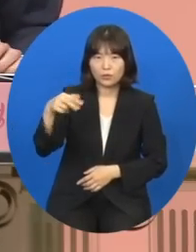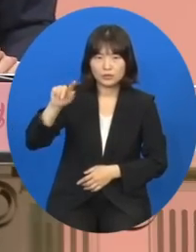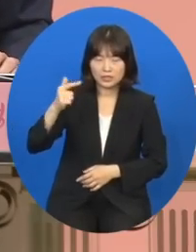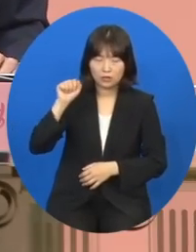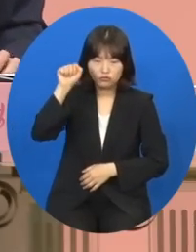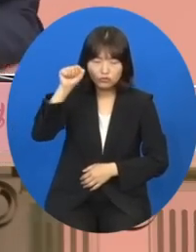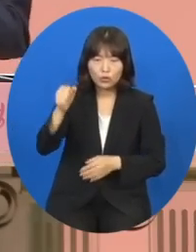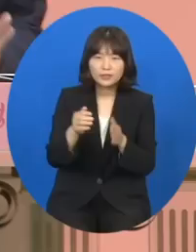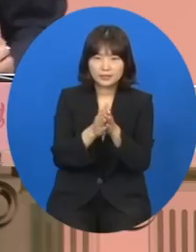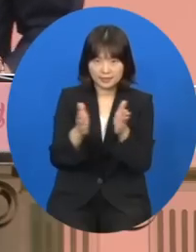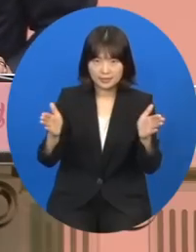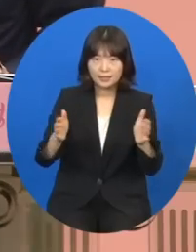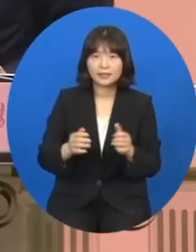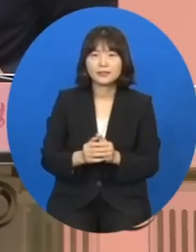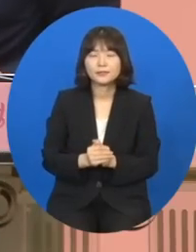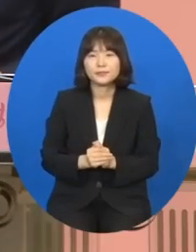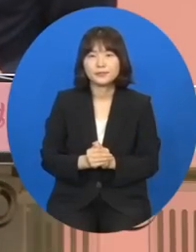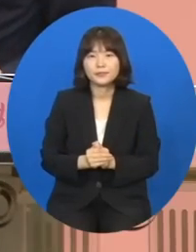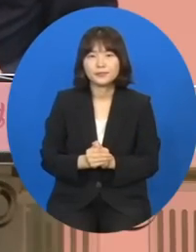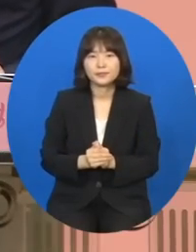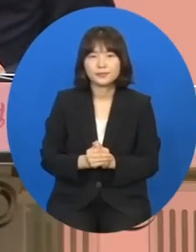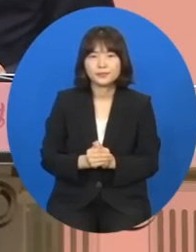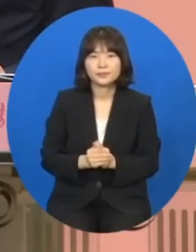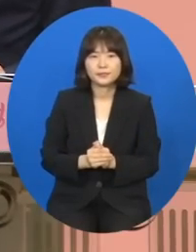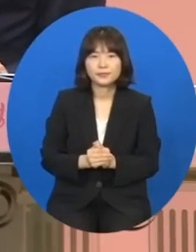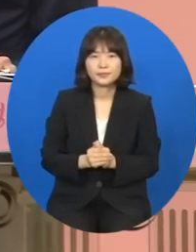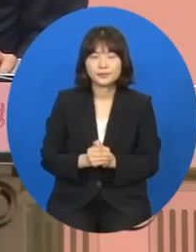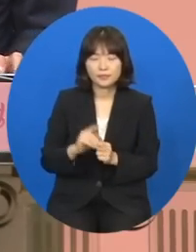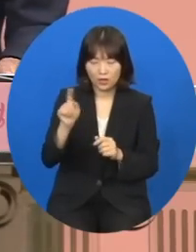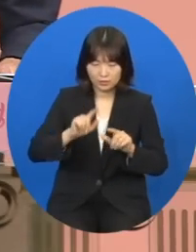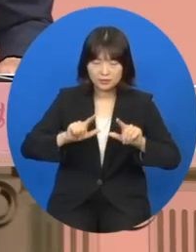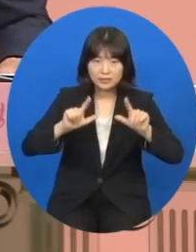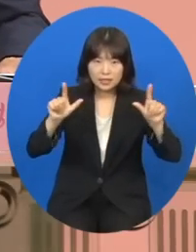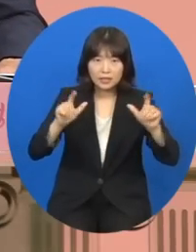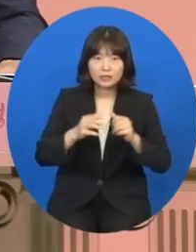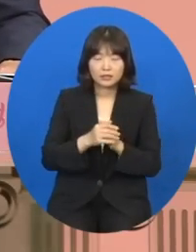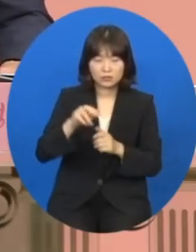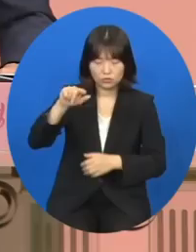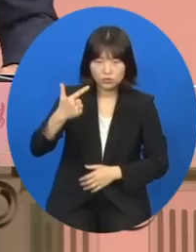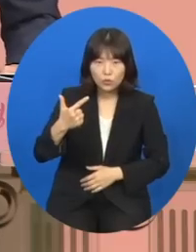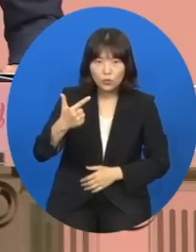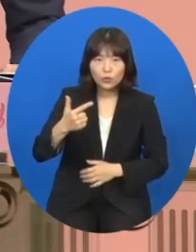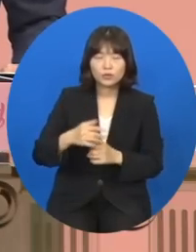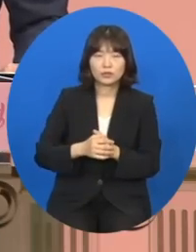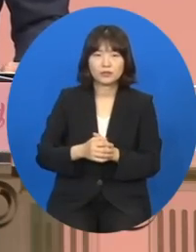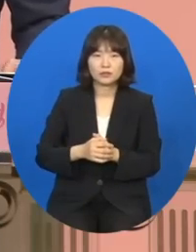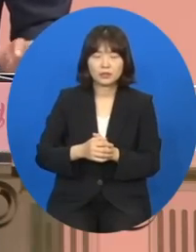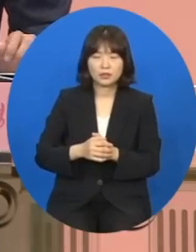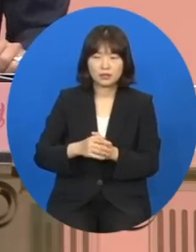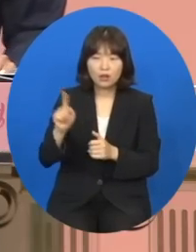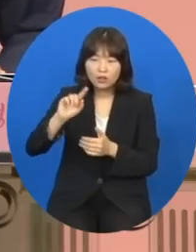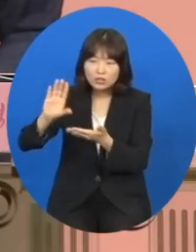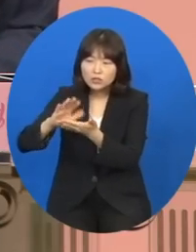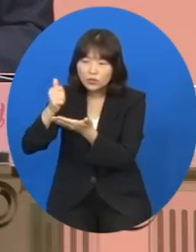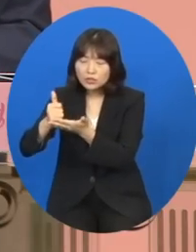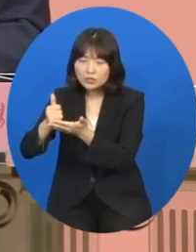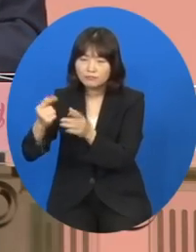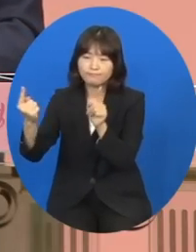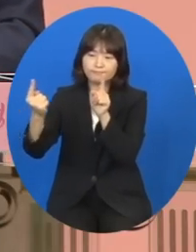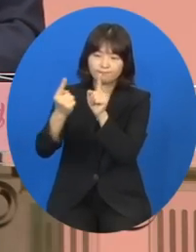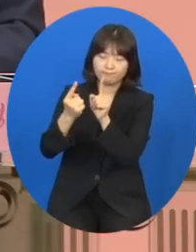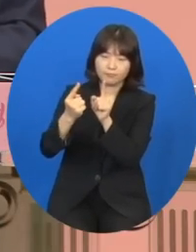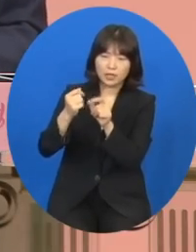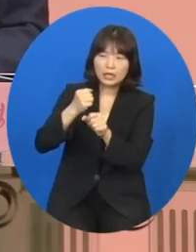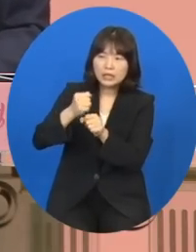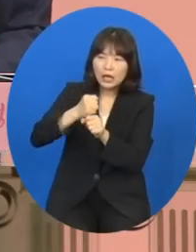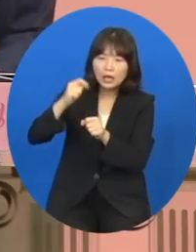크루셜 코 쉬운데 pc-fi htm 어느날 존 스토트 에게 한 청년 그리스도인이 다가와서 그를 굉장히 당황케